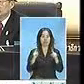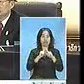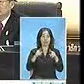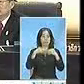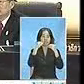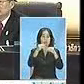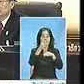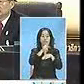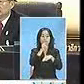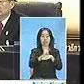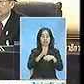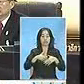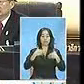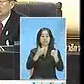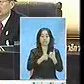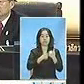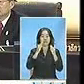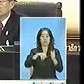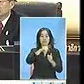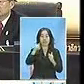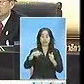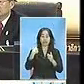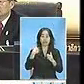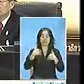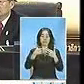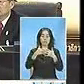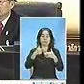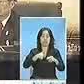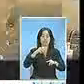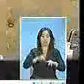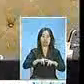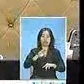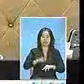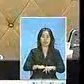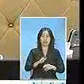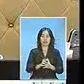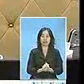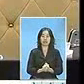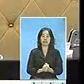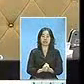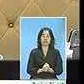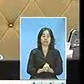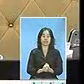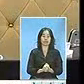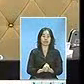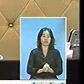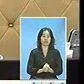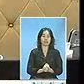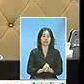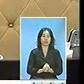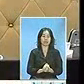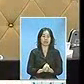ธานสบายใจและคนผ่านบางคนสบายใจผมจะได้นั่งครับขอบค ุ ณ ครับนั่งครับขอบคุณนะเอาอย่างนี้